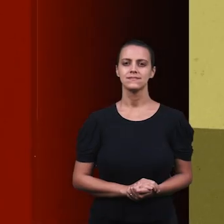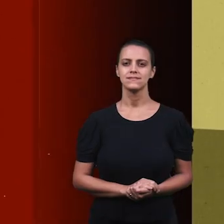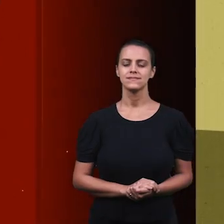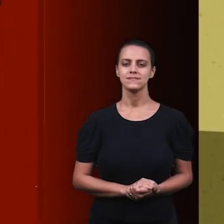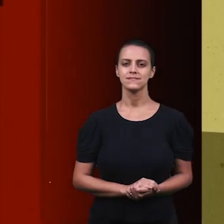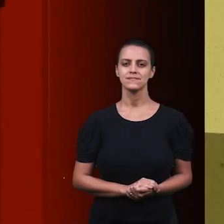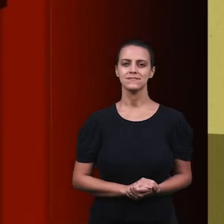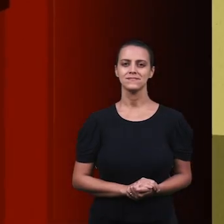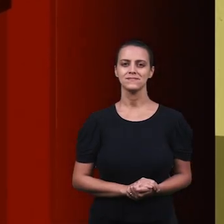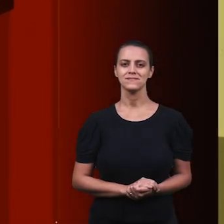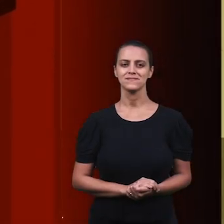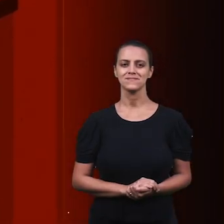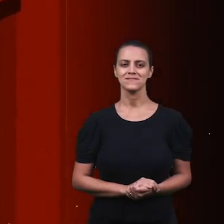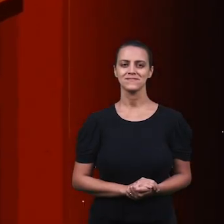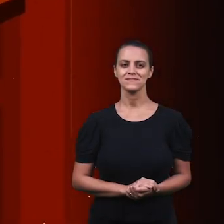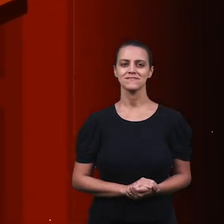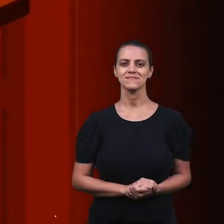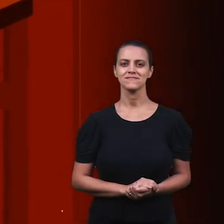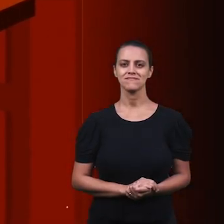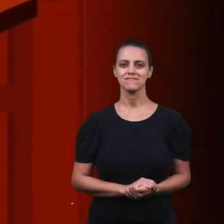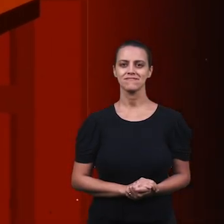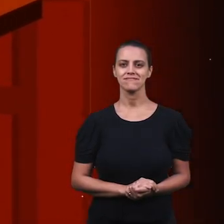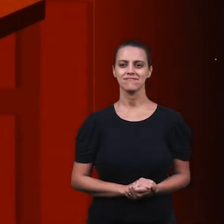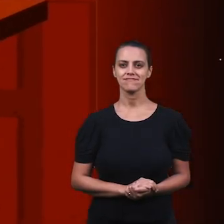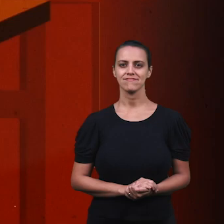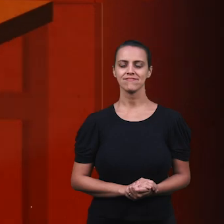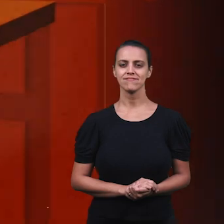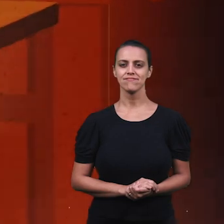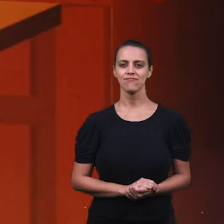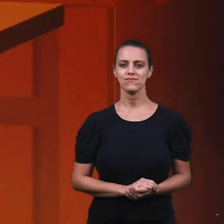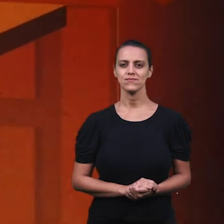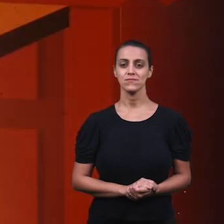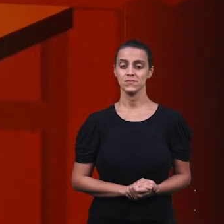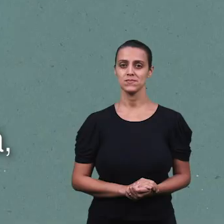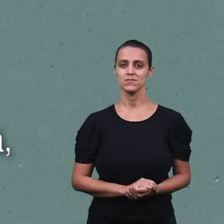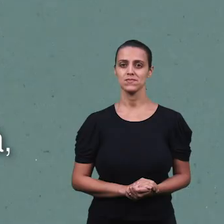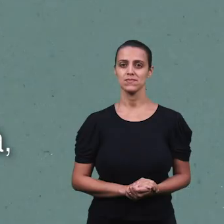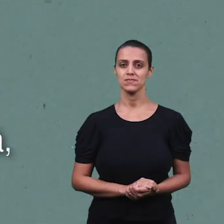l'histoire de la louange. Un jour, il reviendra.